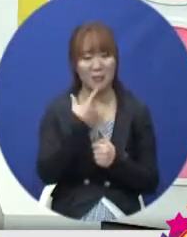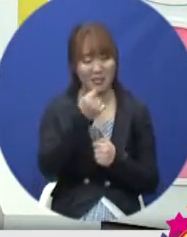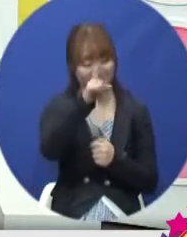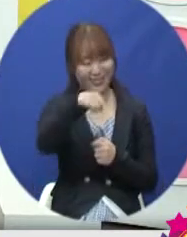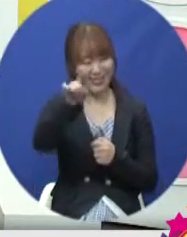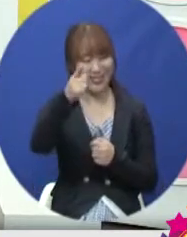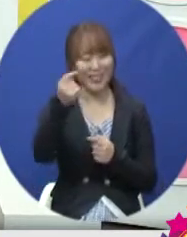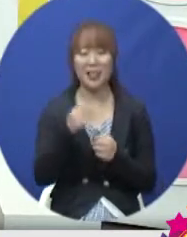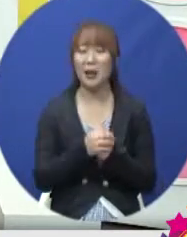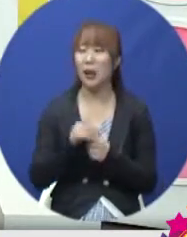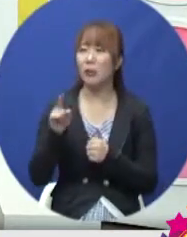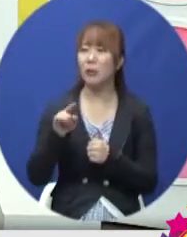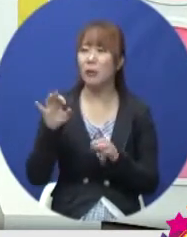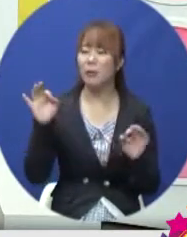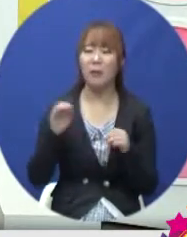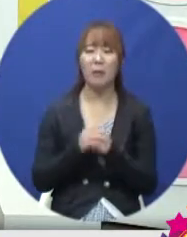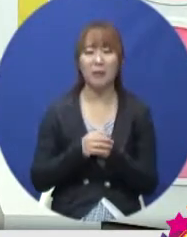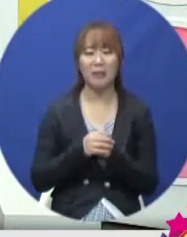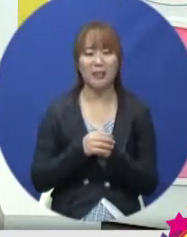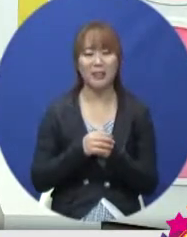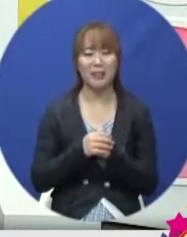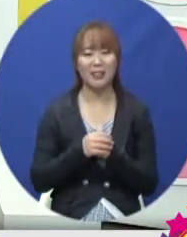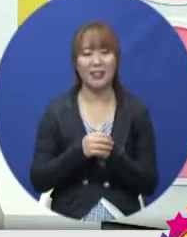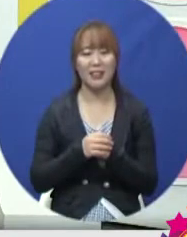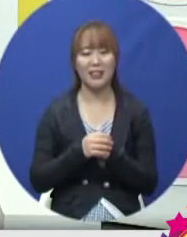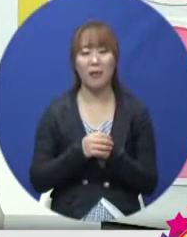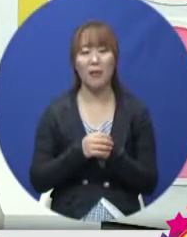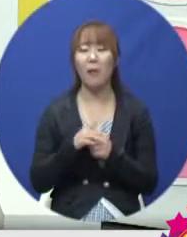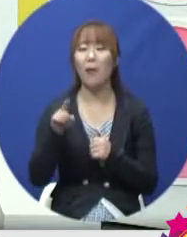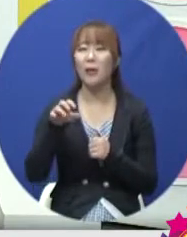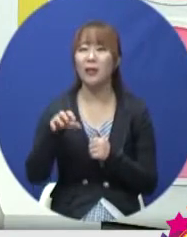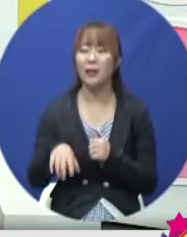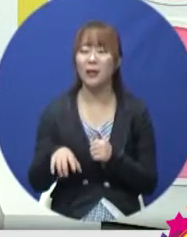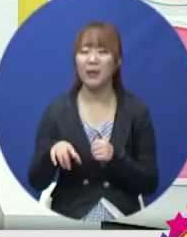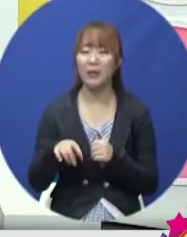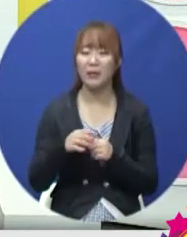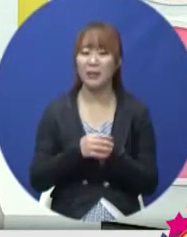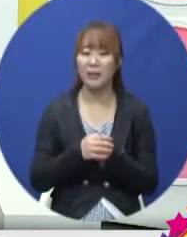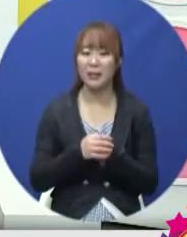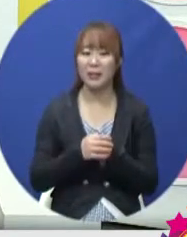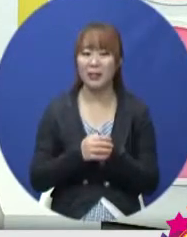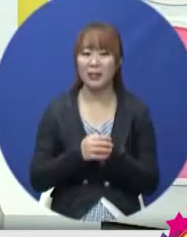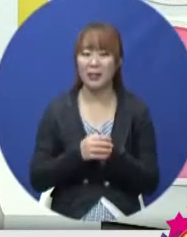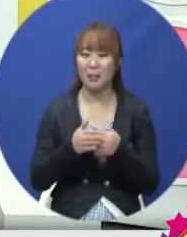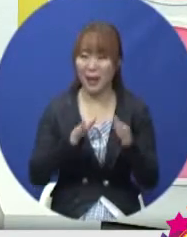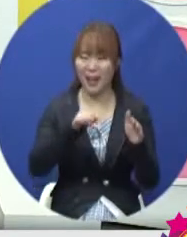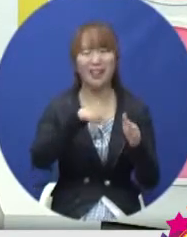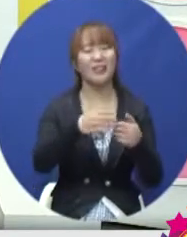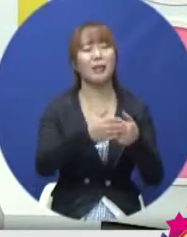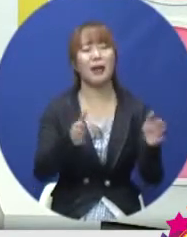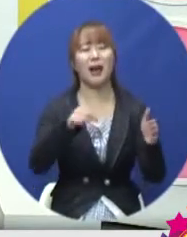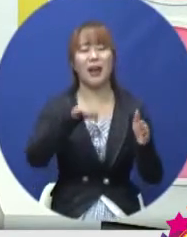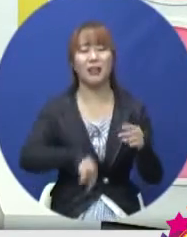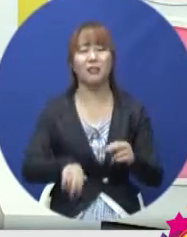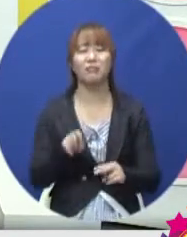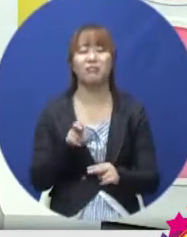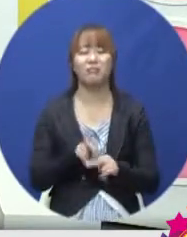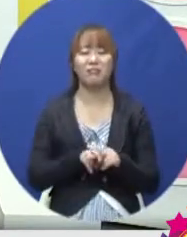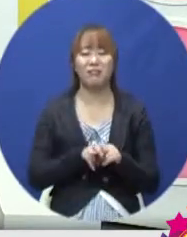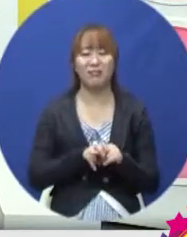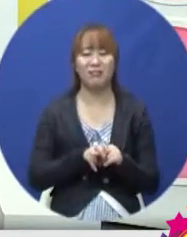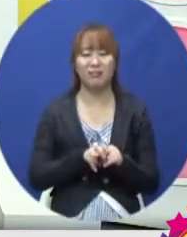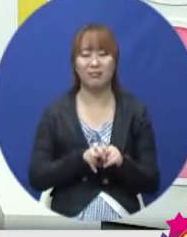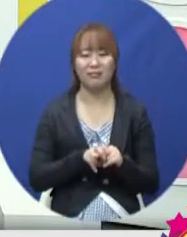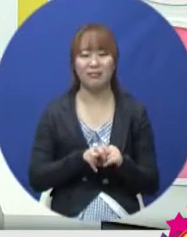정답이네요. 네. 어디에서 가만히 있어요? 가만히 이렇게. 예, 예, 예. 어디? 어디 나무 근방이죠 안방에서 안방에서 시오파에 앉아가지고 예